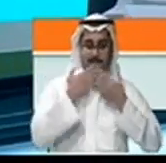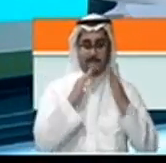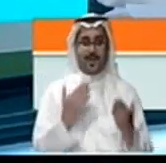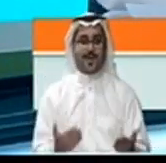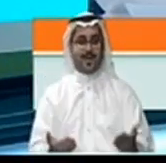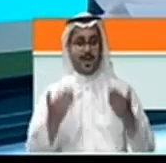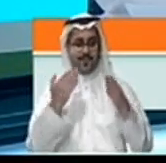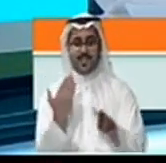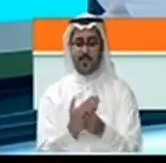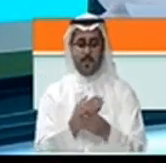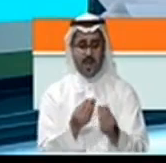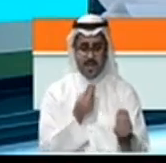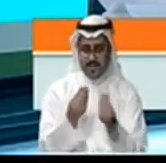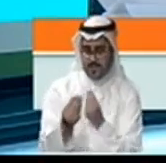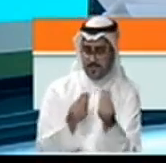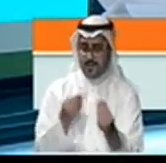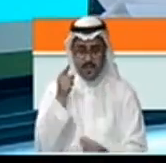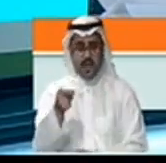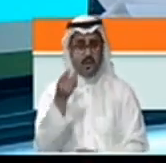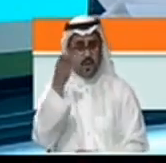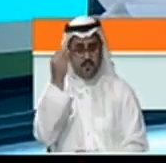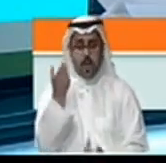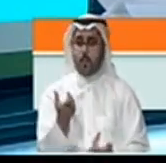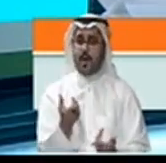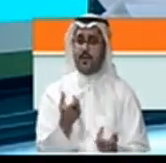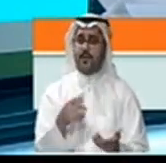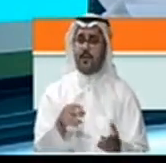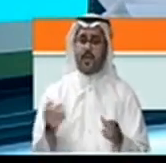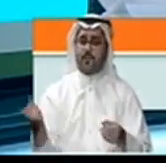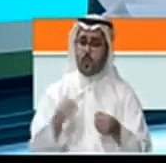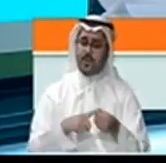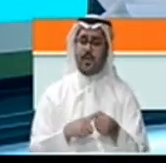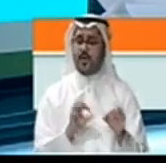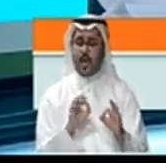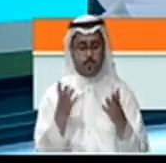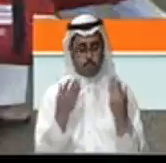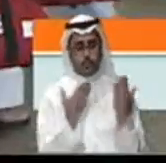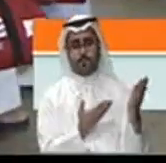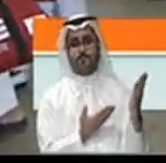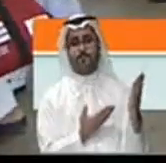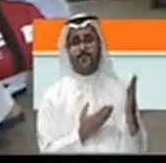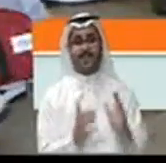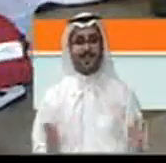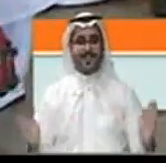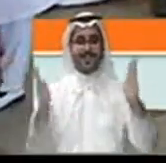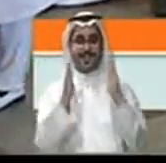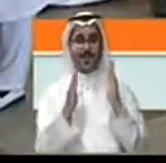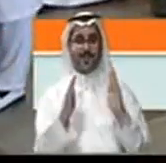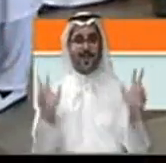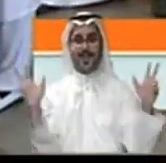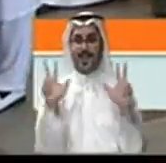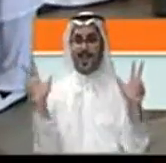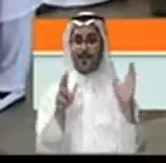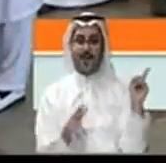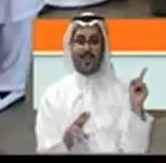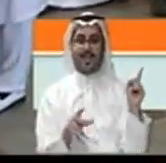مبادرة طريق مكة والتي تهدف إلى سرعة إنهاء إجراءات ضيوف الرحمن. استقبلت الوفود الإعلامية